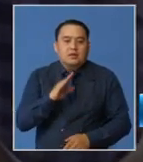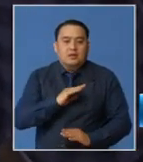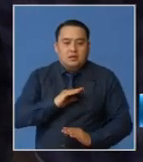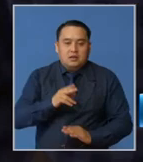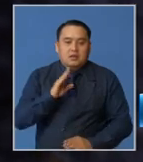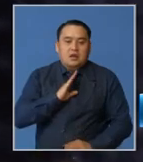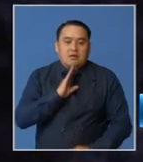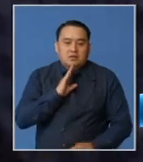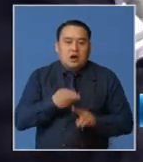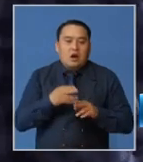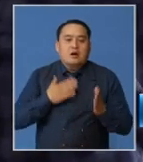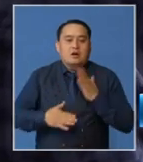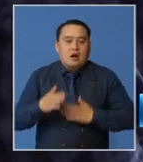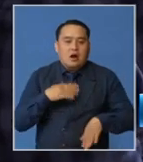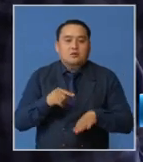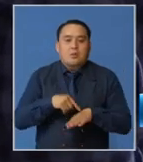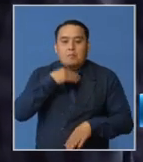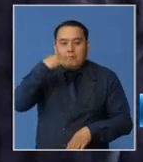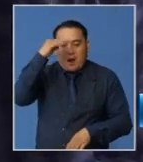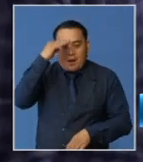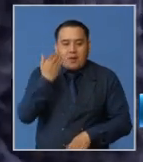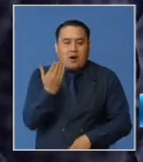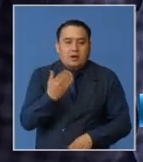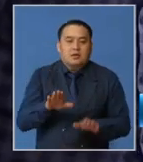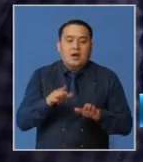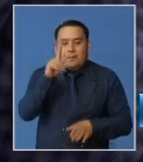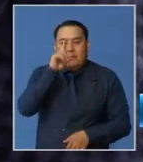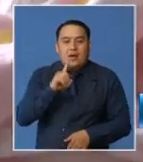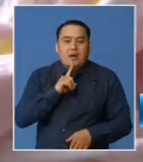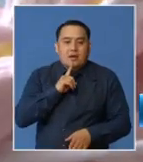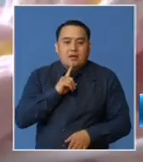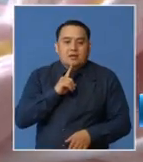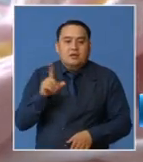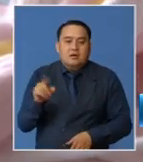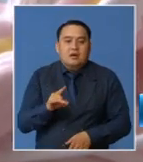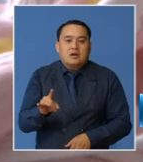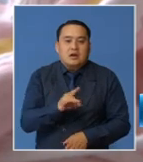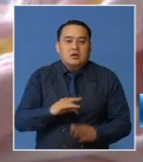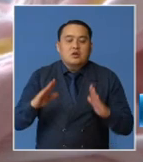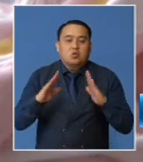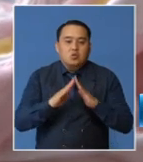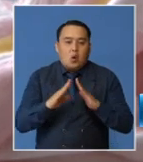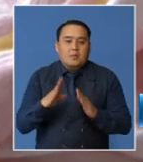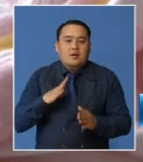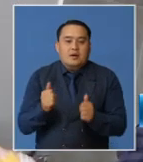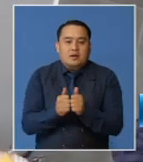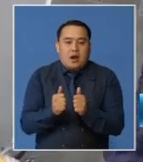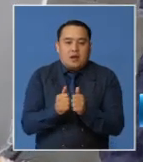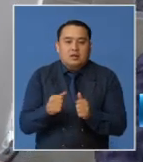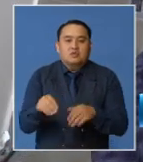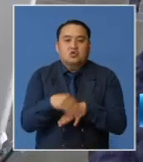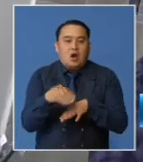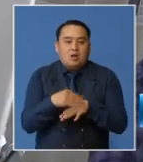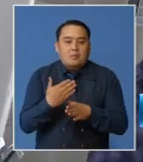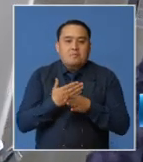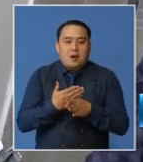девочек. Но особенную радость испытал папа малышей. На месяц он поселился в родильном доме, чтобы быть рядом с супругой